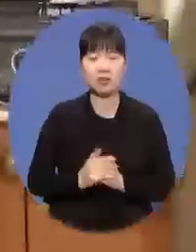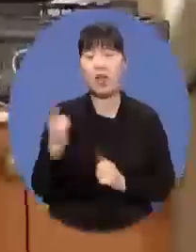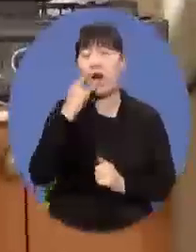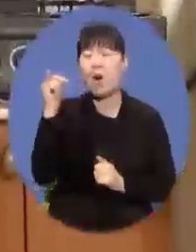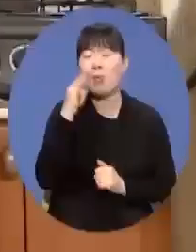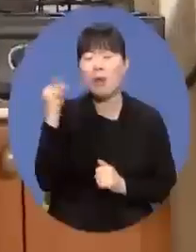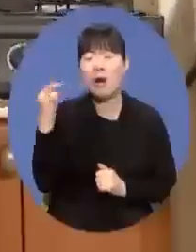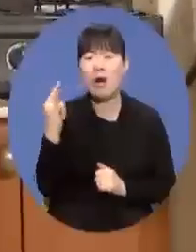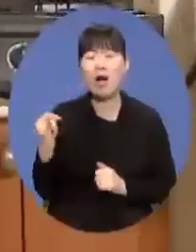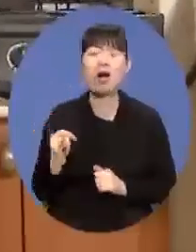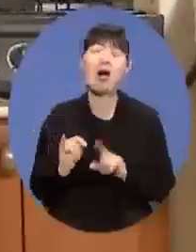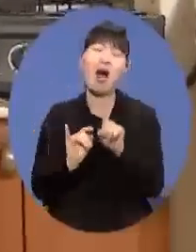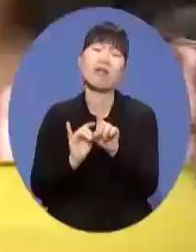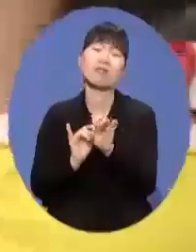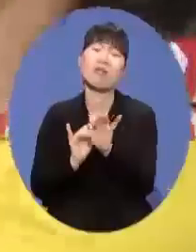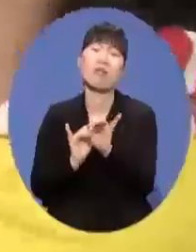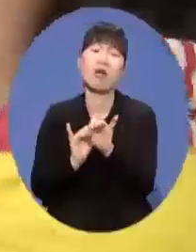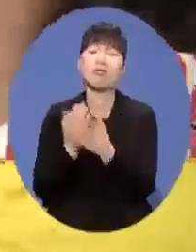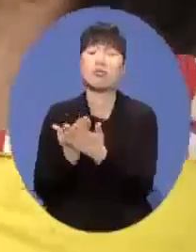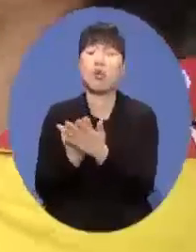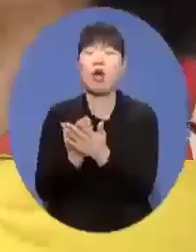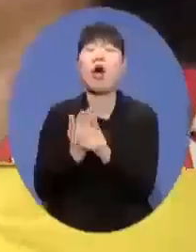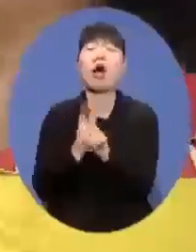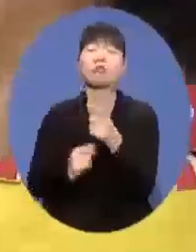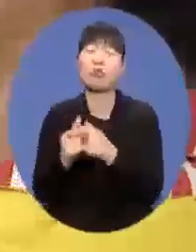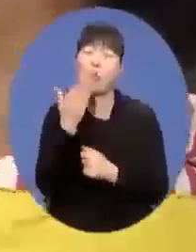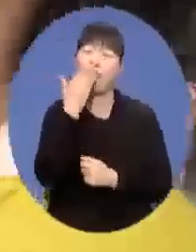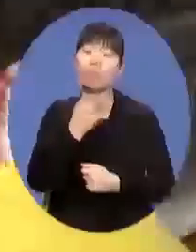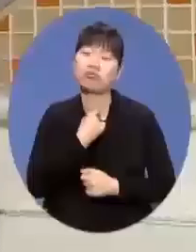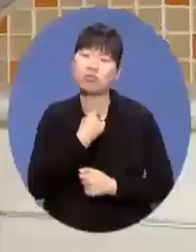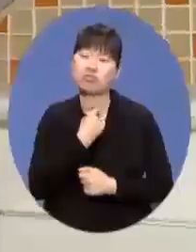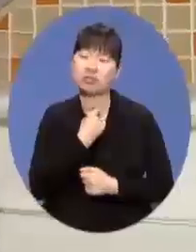엄마 하나만! 하나만 더 먹을게요.